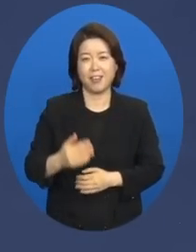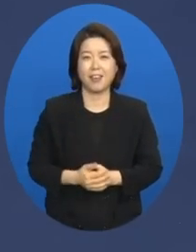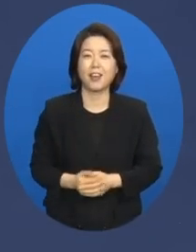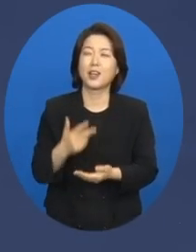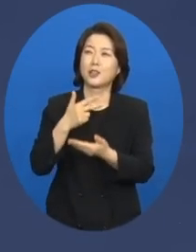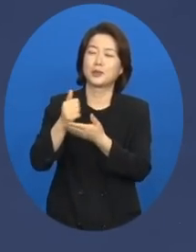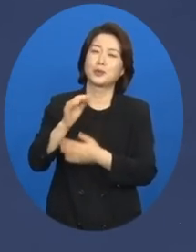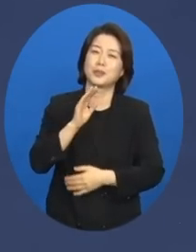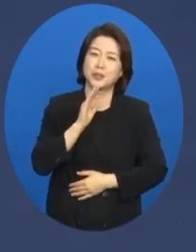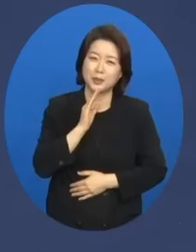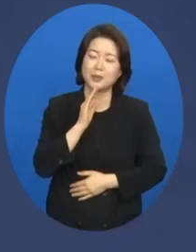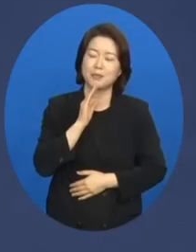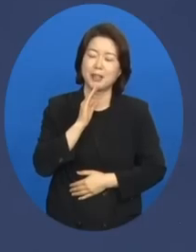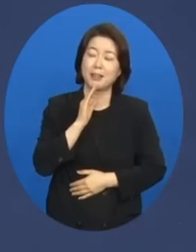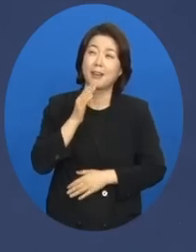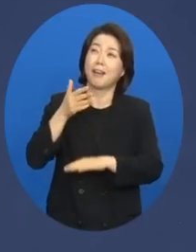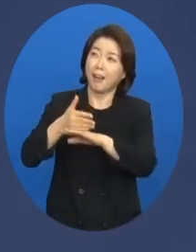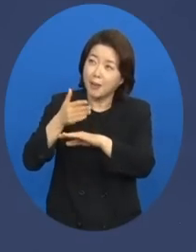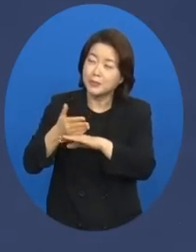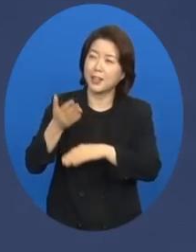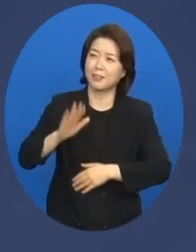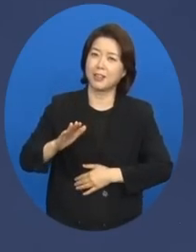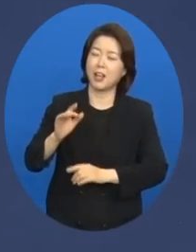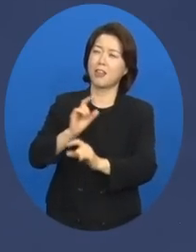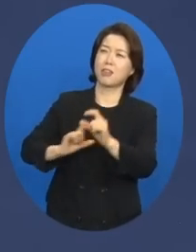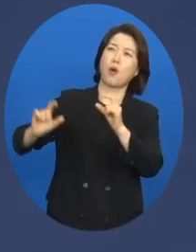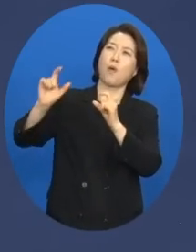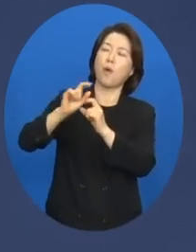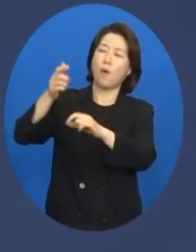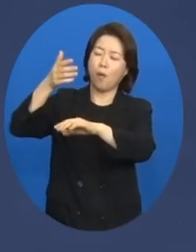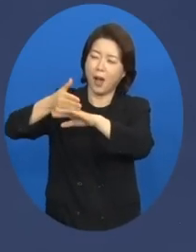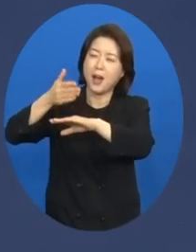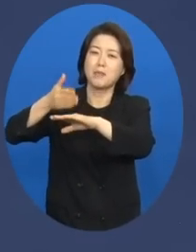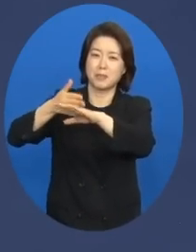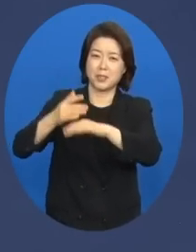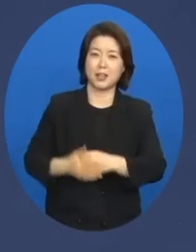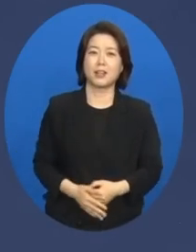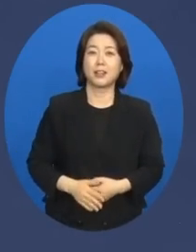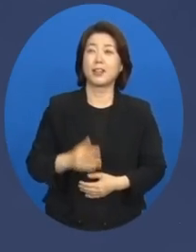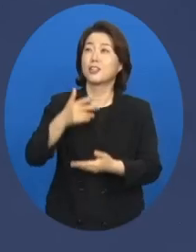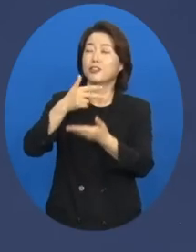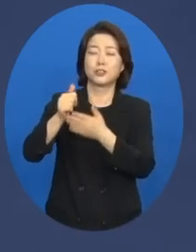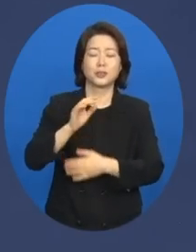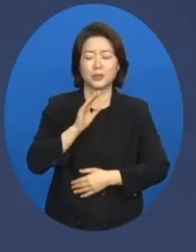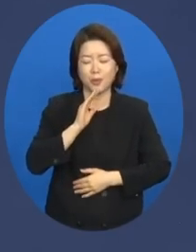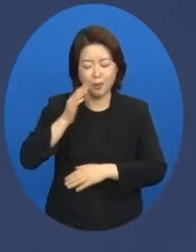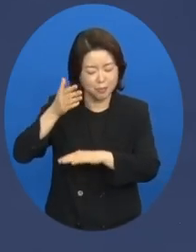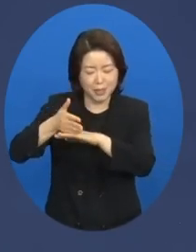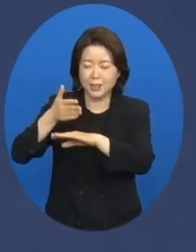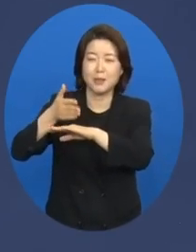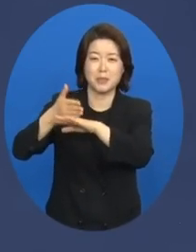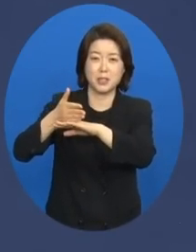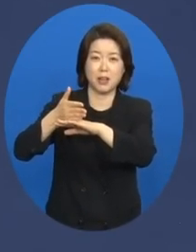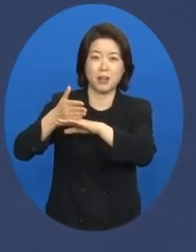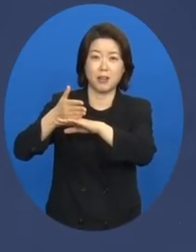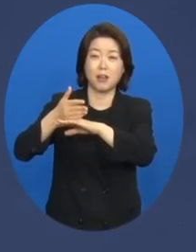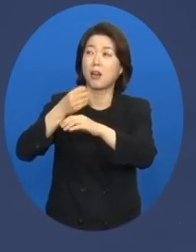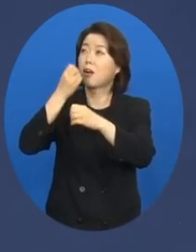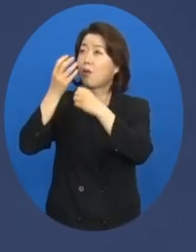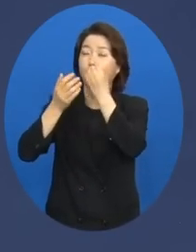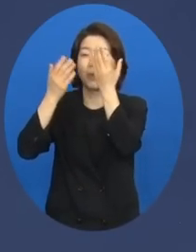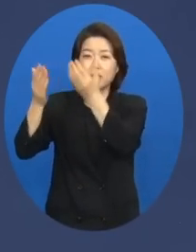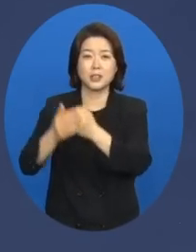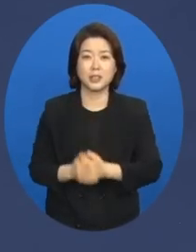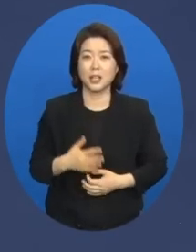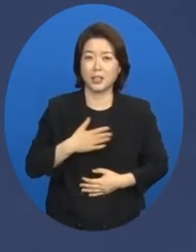너무 그렇지 않아도 감사한데 너무 고맙습니다. 정말 정말 감사합니다. 그러니까 제가